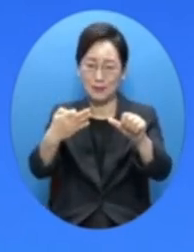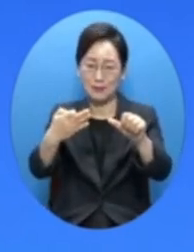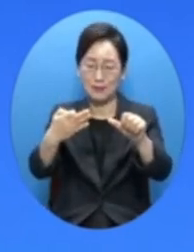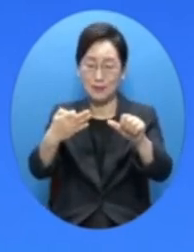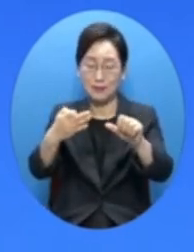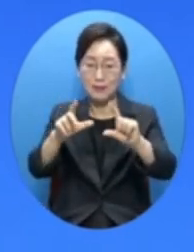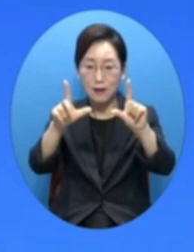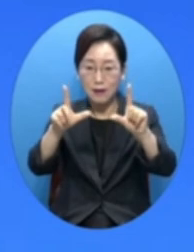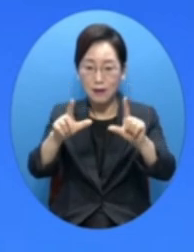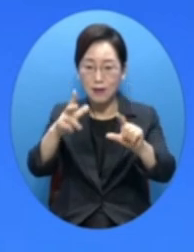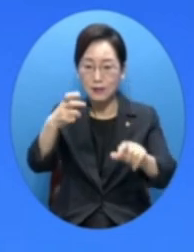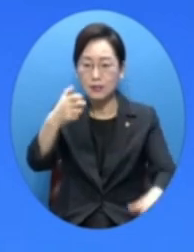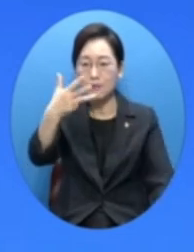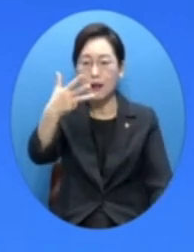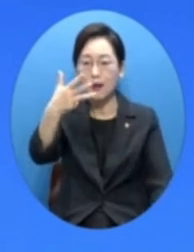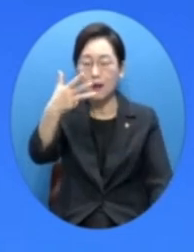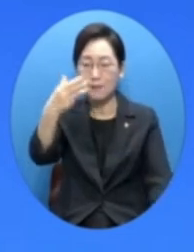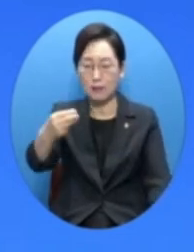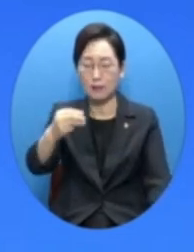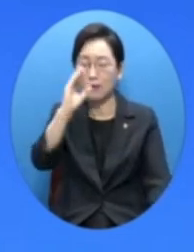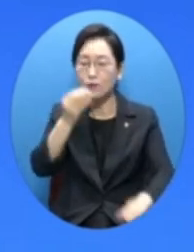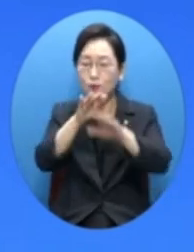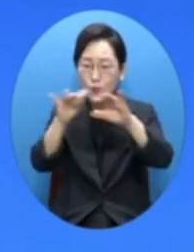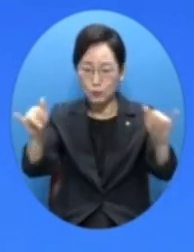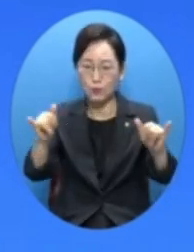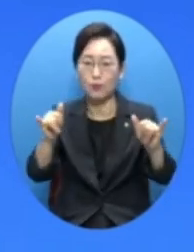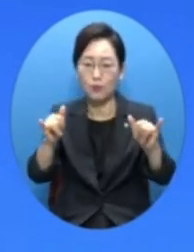78만 성도로 세계